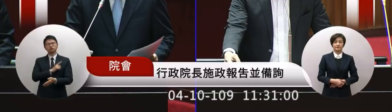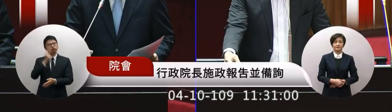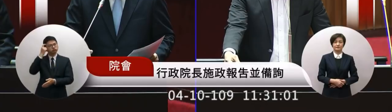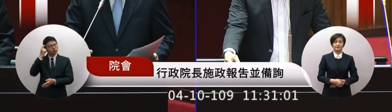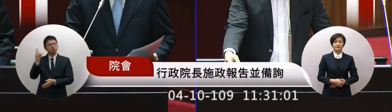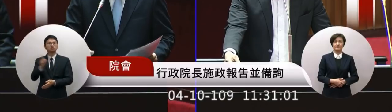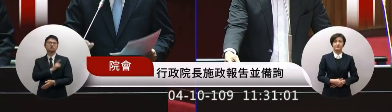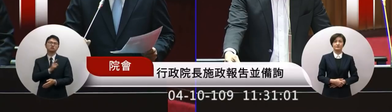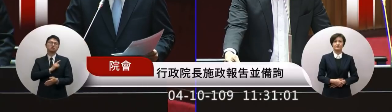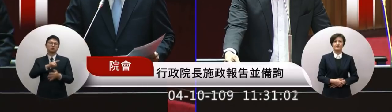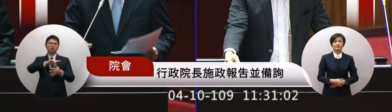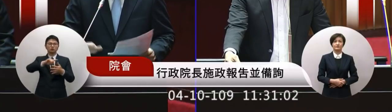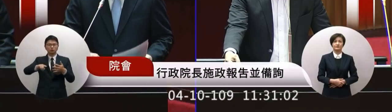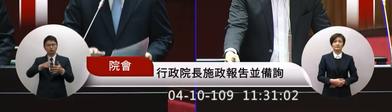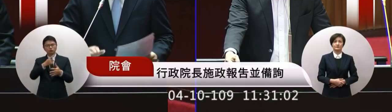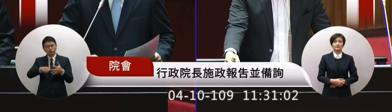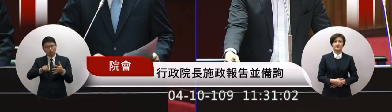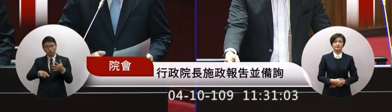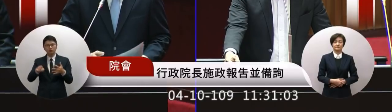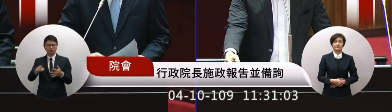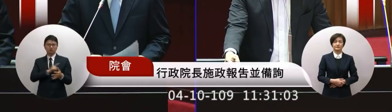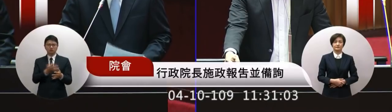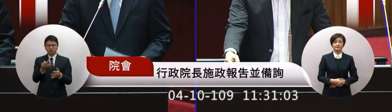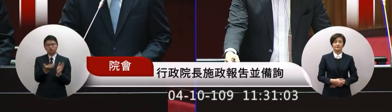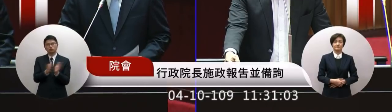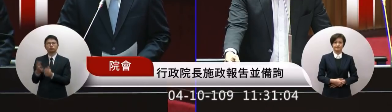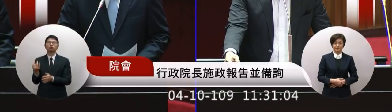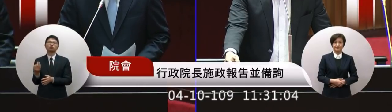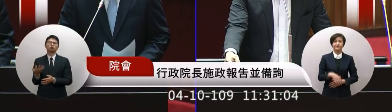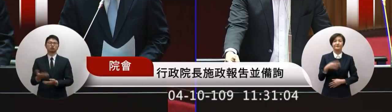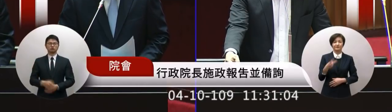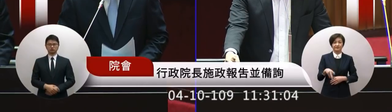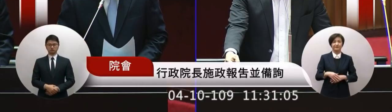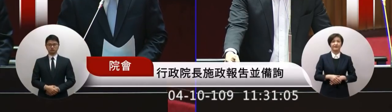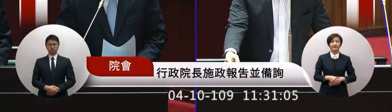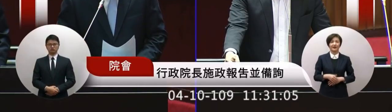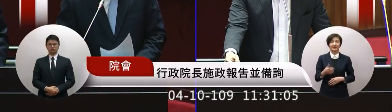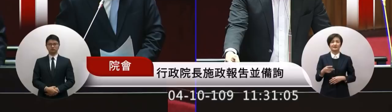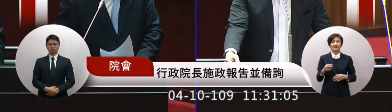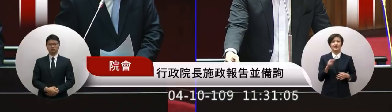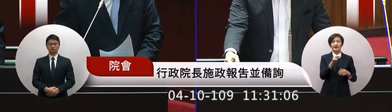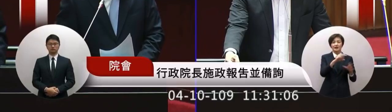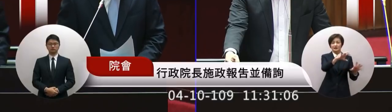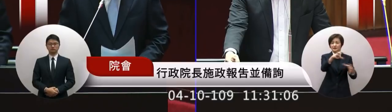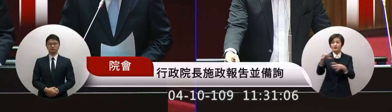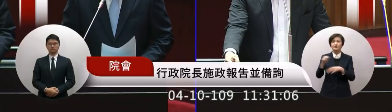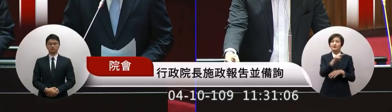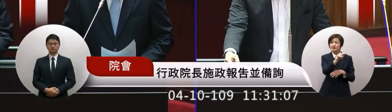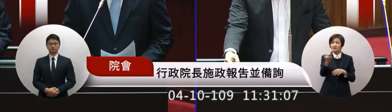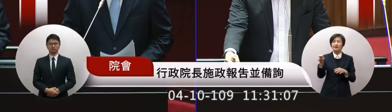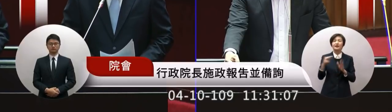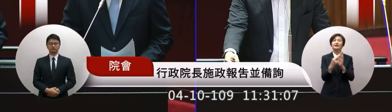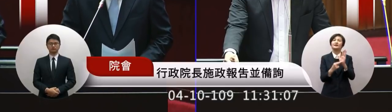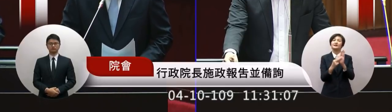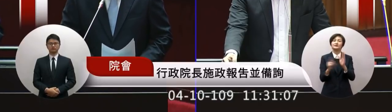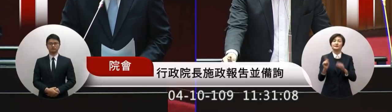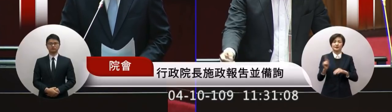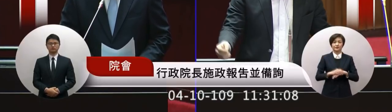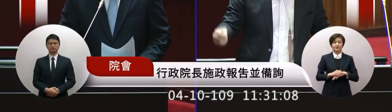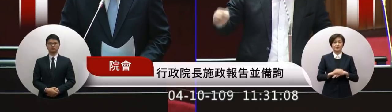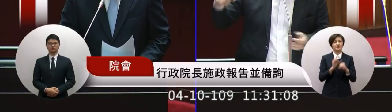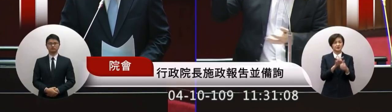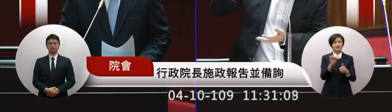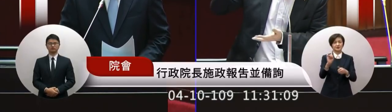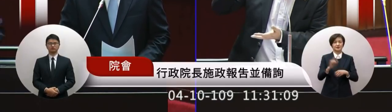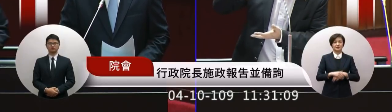优先顺序，吼、哦、伊要出的即个配合款。 嗯，咱来看到世界其他的地啦，有其中有一个建议是安尼，就是讲